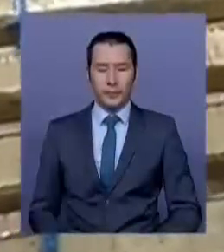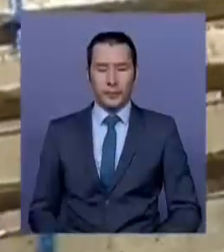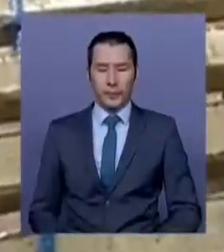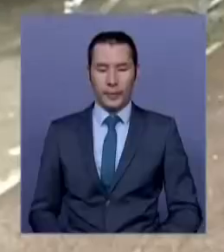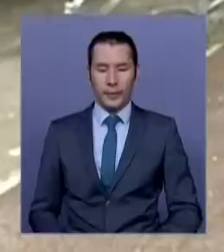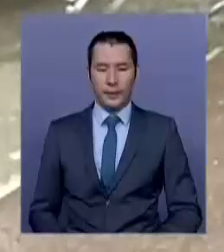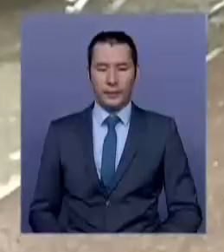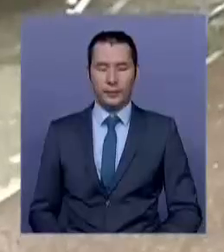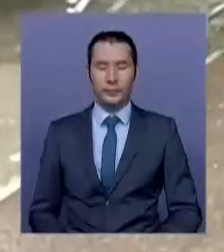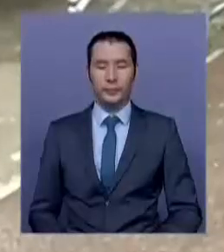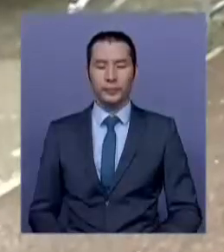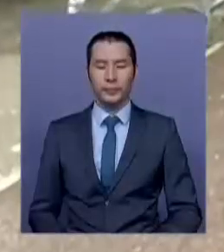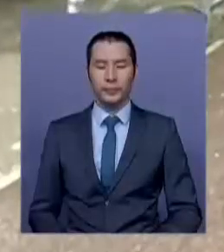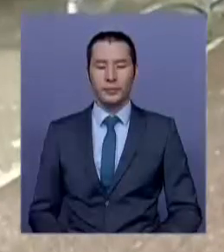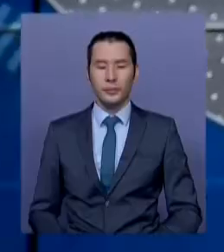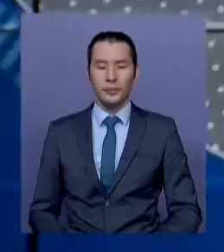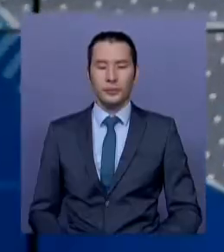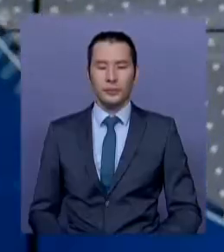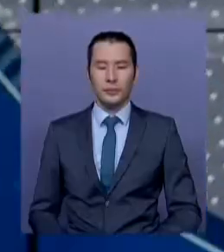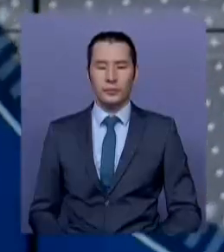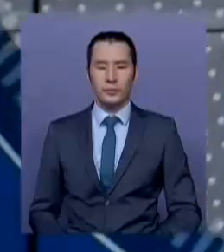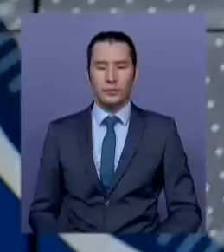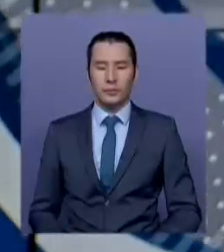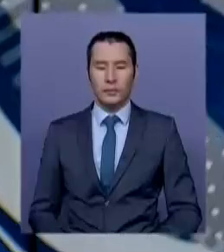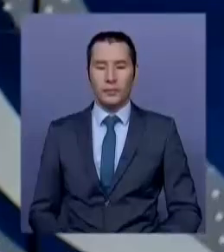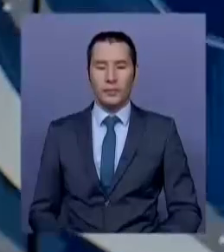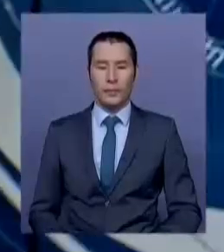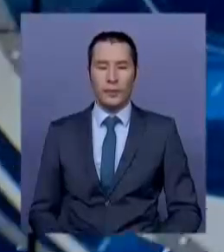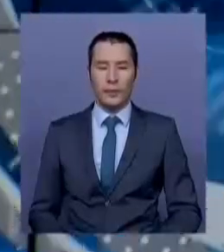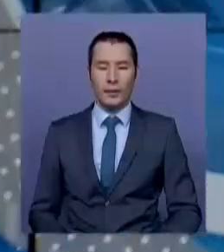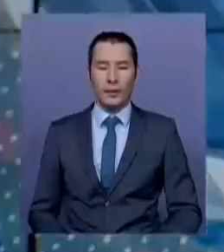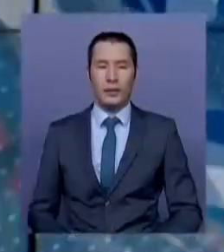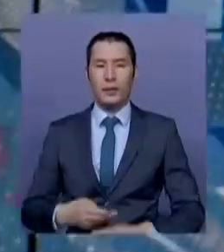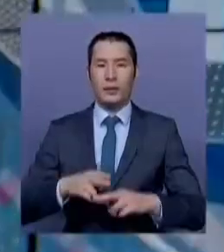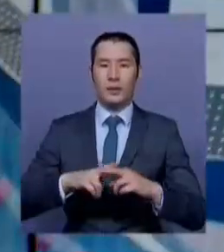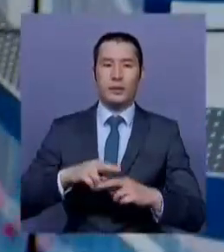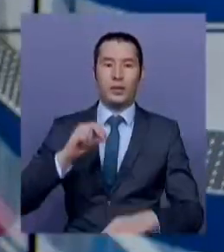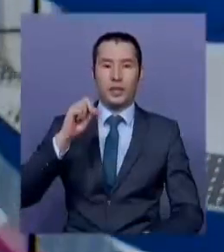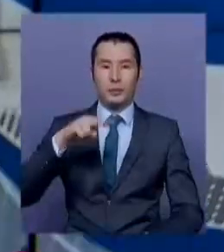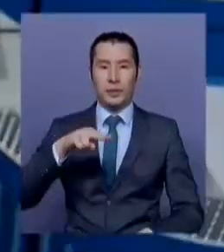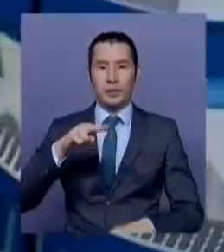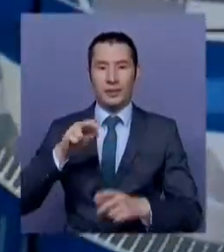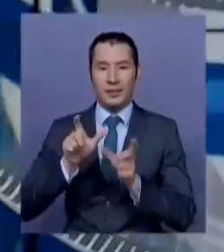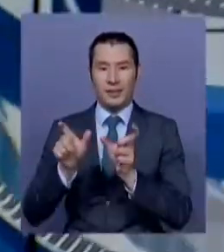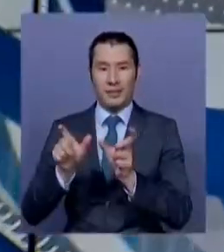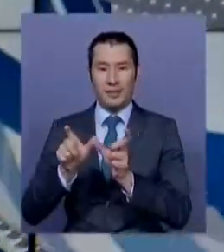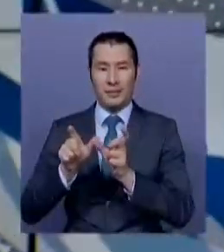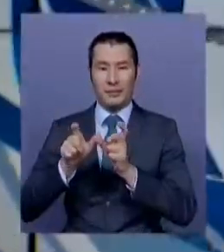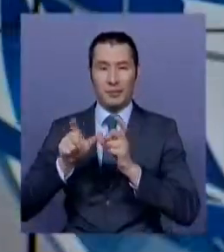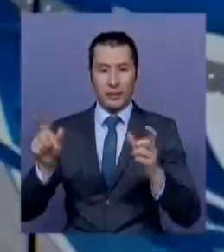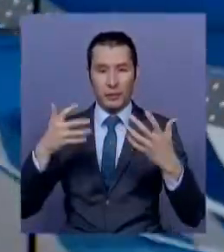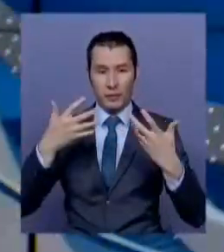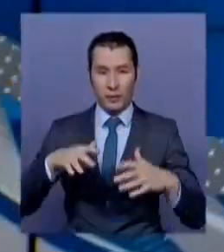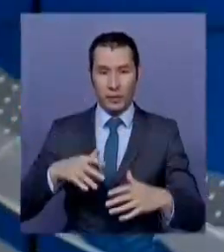Валерий Таубалдиев, Алматы телеарнасы. Ал төтенше жағдай аяқталғанмен карантиннің алынбаған естеріңізге